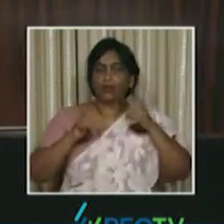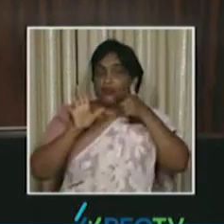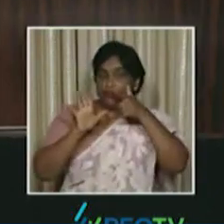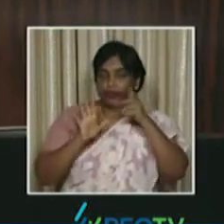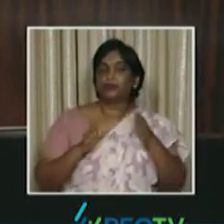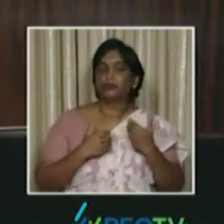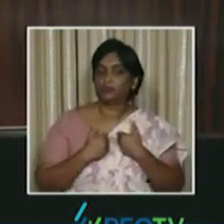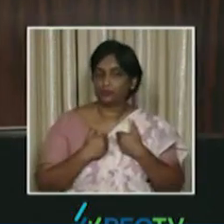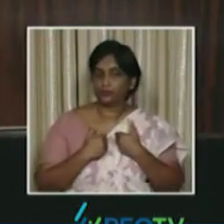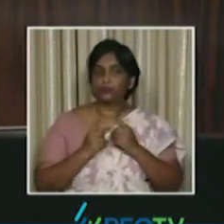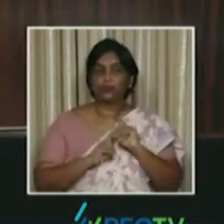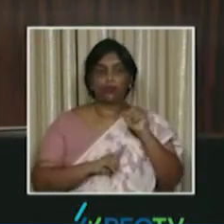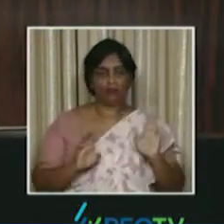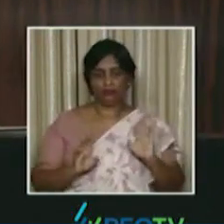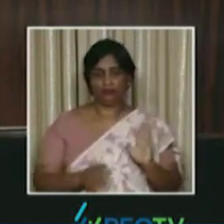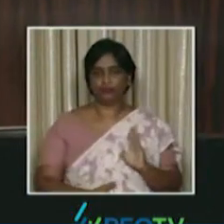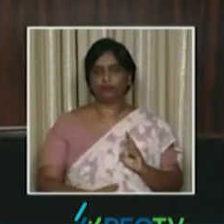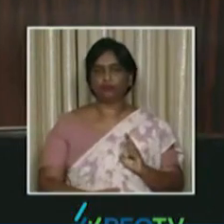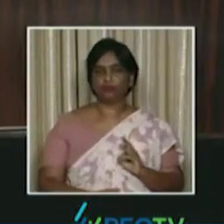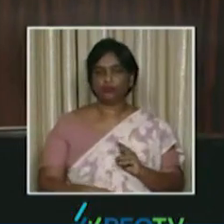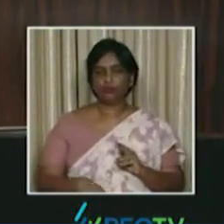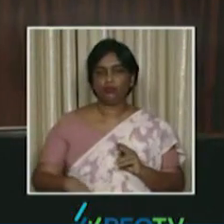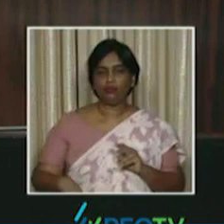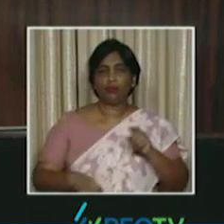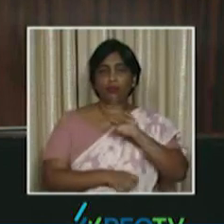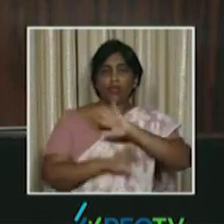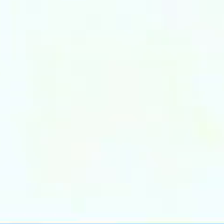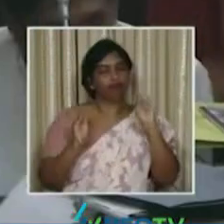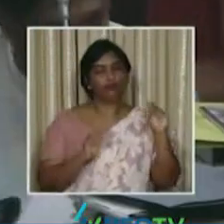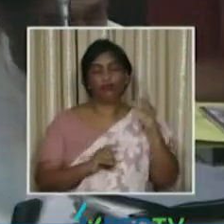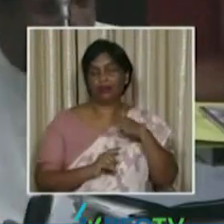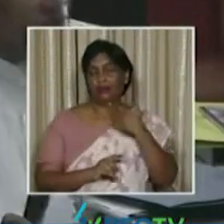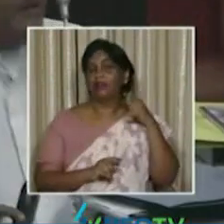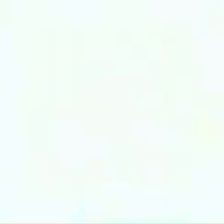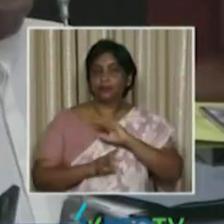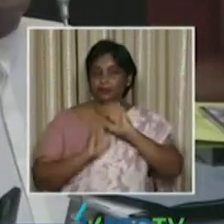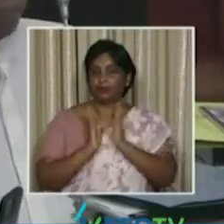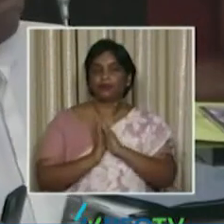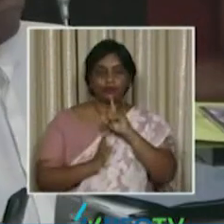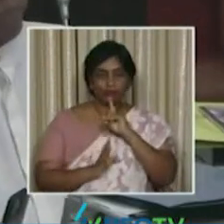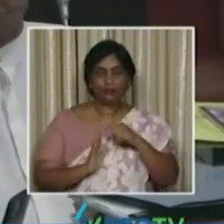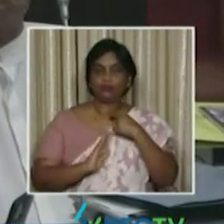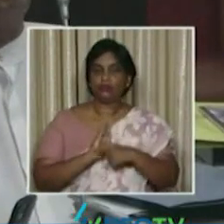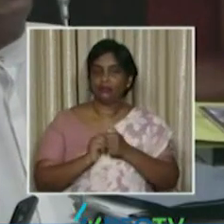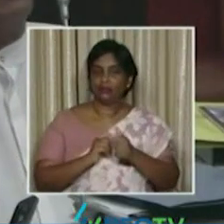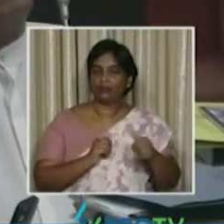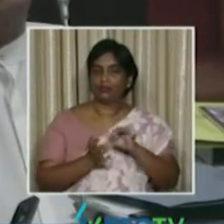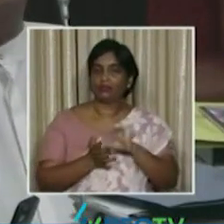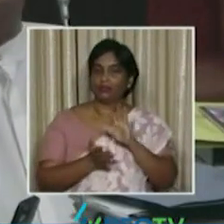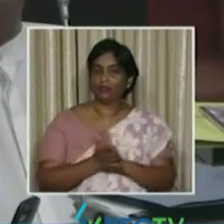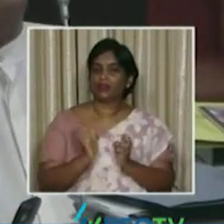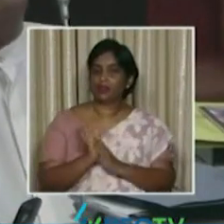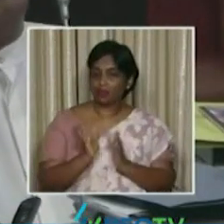අපේ පාර්ලිමේන්තුවේ මාධ්‍ය අංශයේ. ඔබතුමාලා හැම දෙයකටම වැරදි හොයනවානේ මෙතන. කවුරුත් කියන්නේ මේ ලංකාවේ පත් කරන